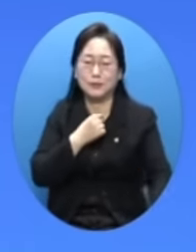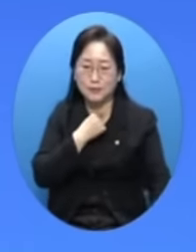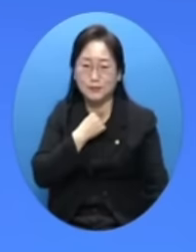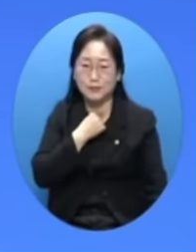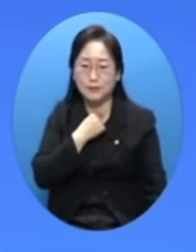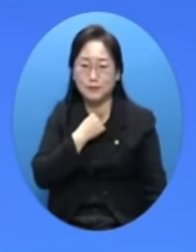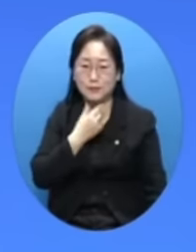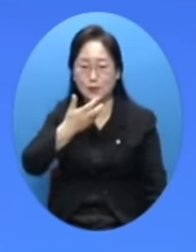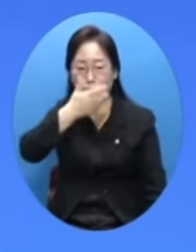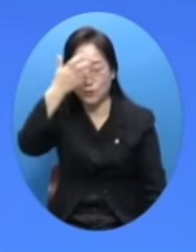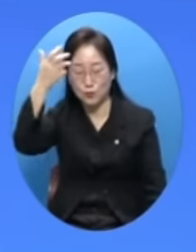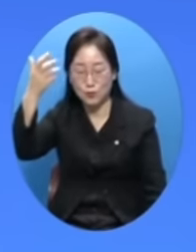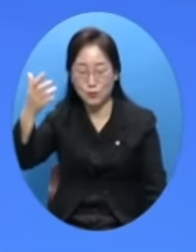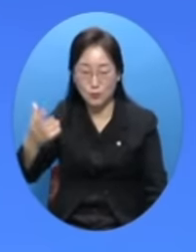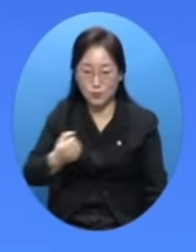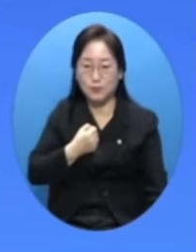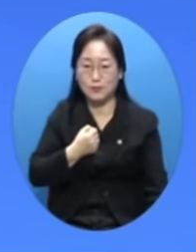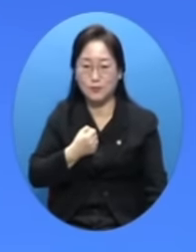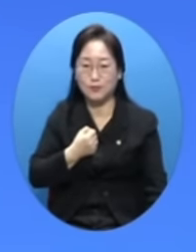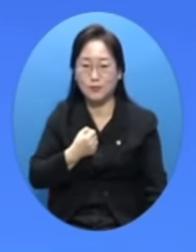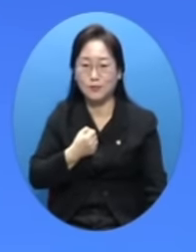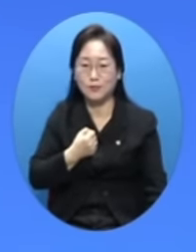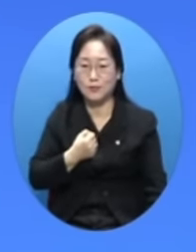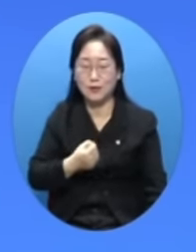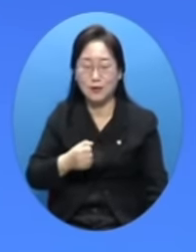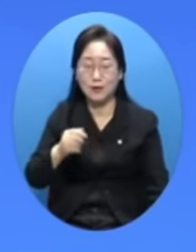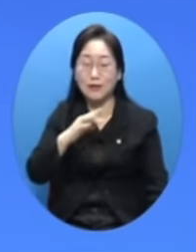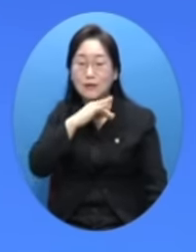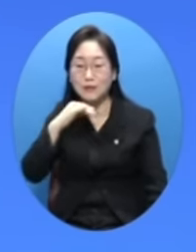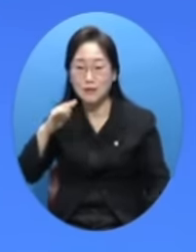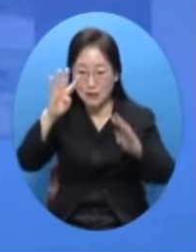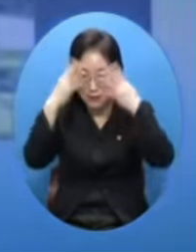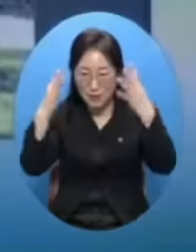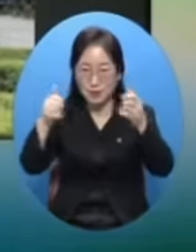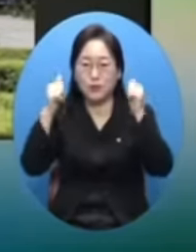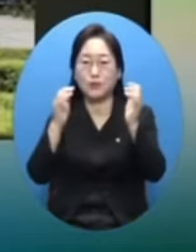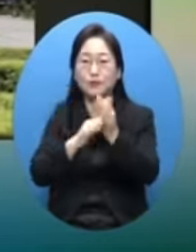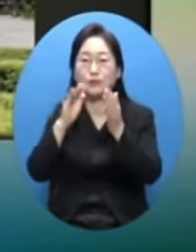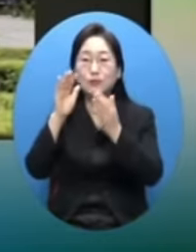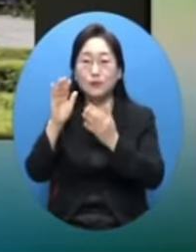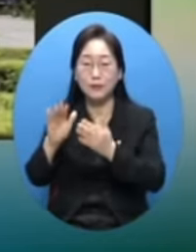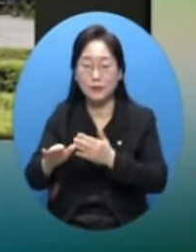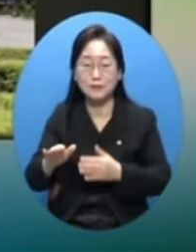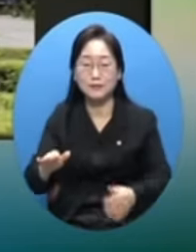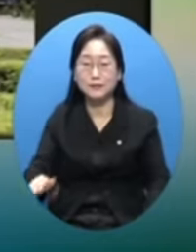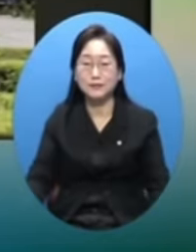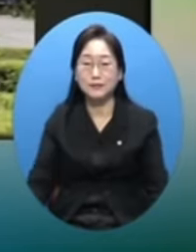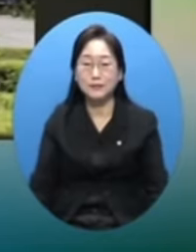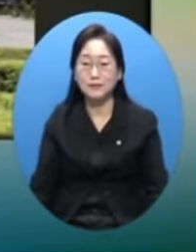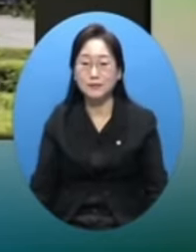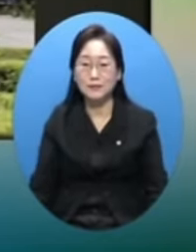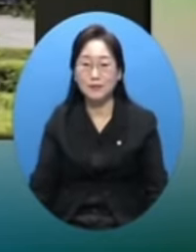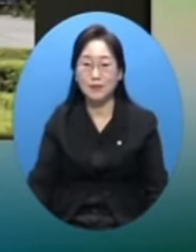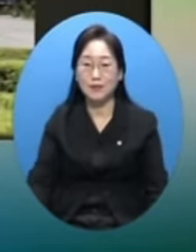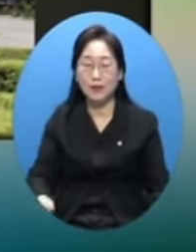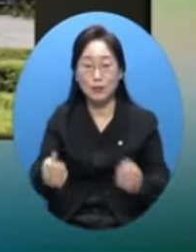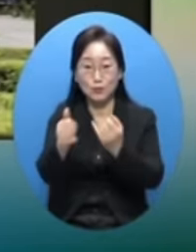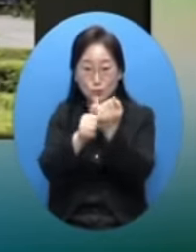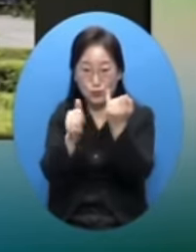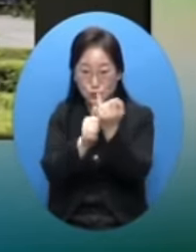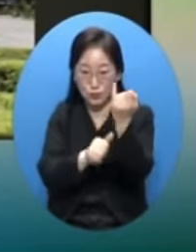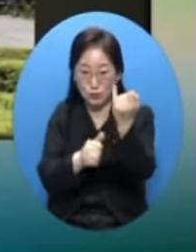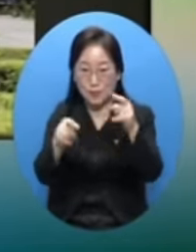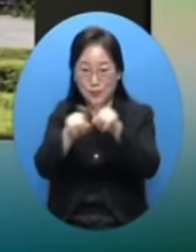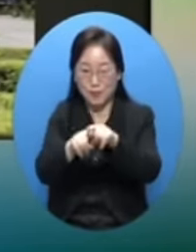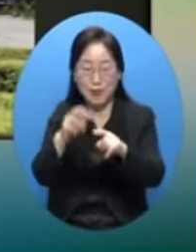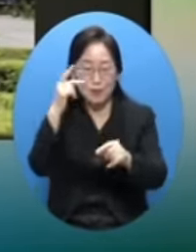그래서 거룩한 꿈을 꾸고 나서 연세대학교를 졸업하고 그리고 아내와 함께 미국의